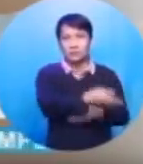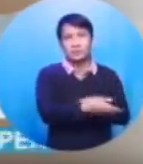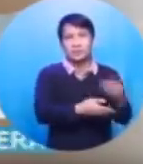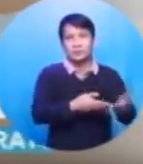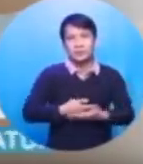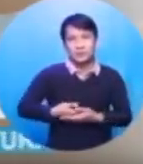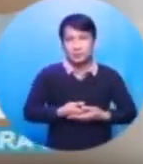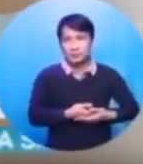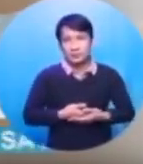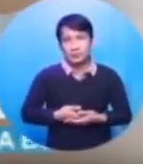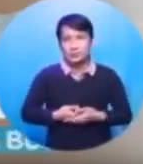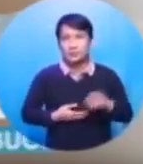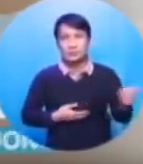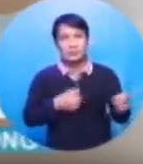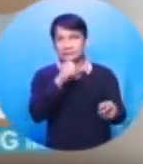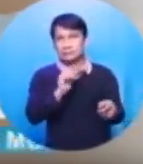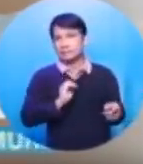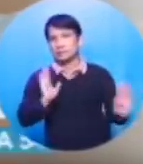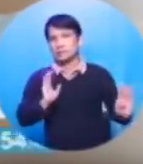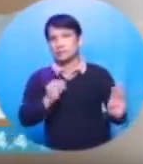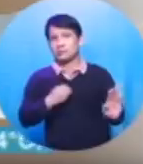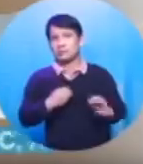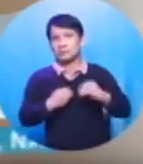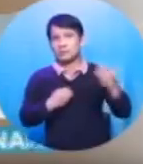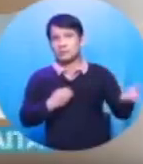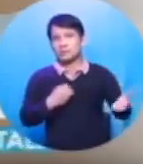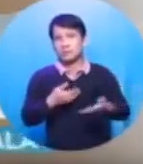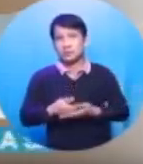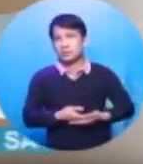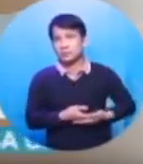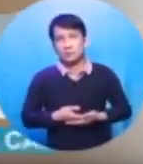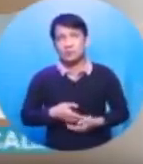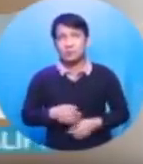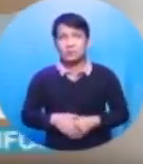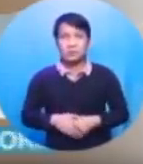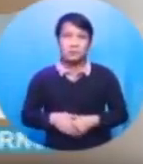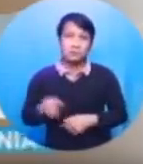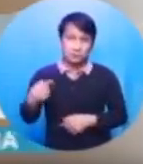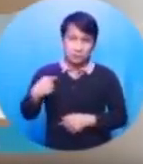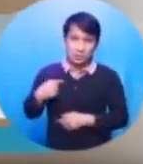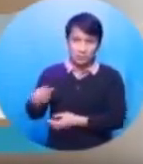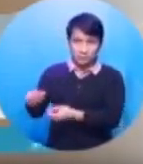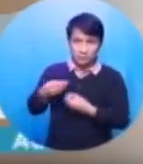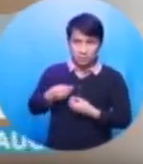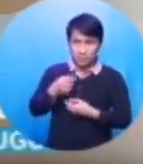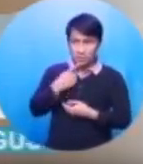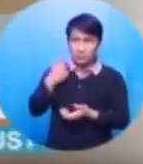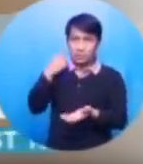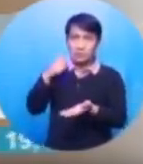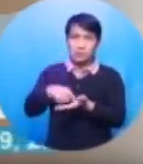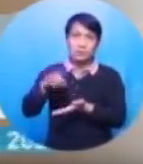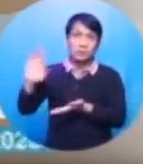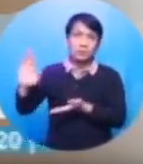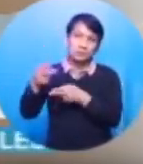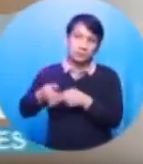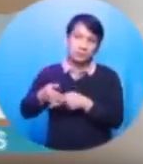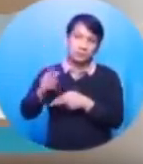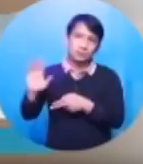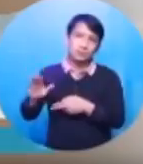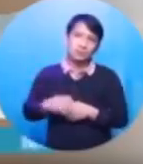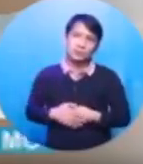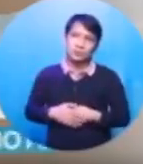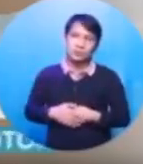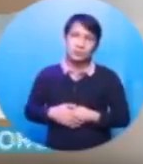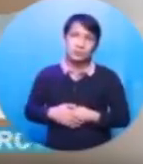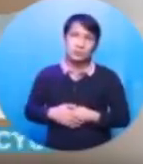bata na yan, sir. Hindi po sa akin. Oo, sir. Oo, sa akin, sir, binigay. Pero pinaregistro namin sa kanyang pangalan, sir. Ah, so